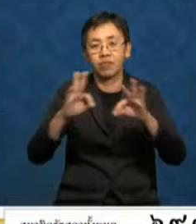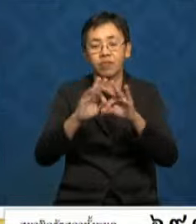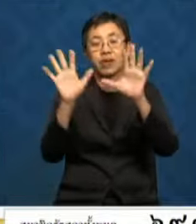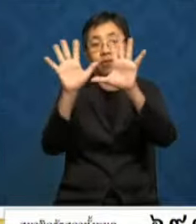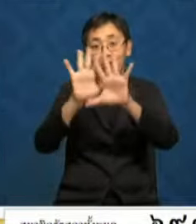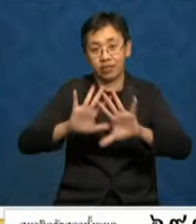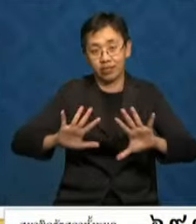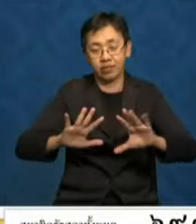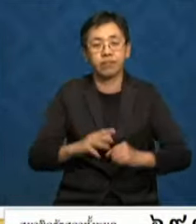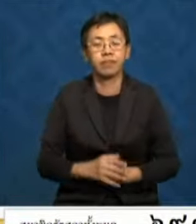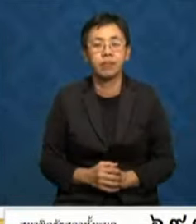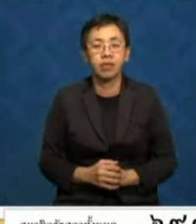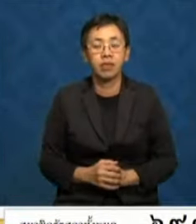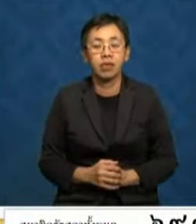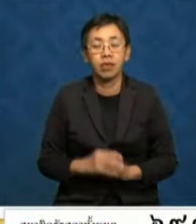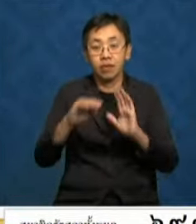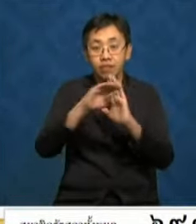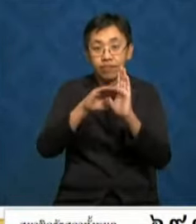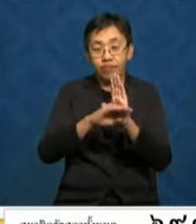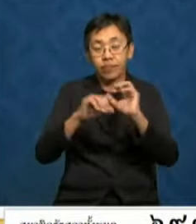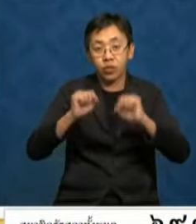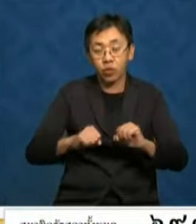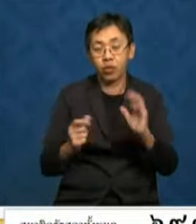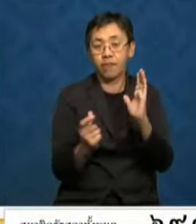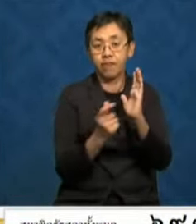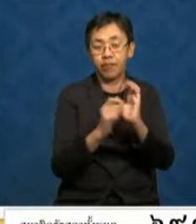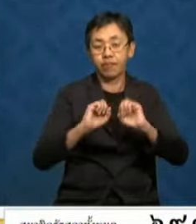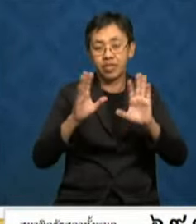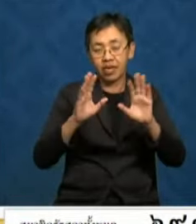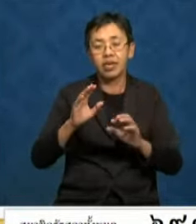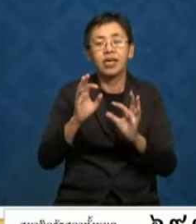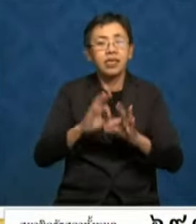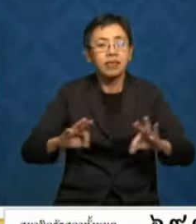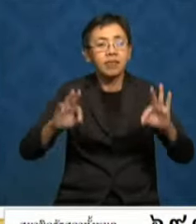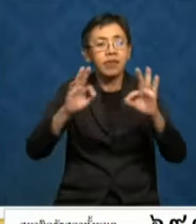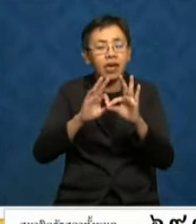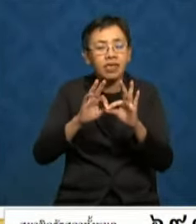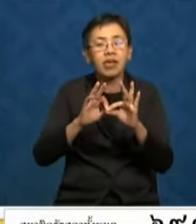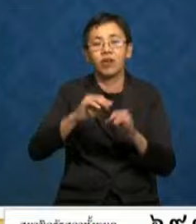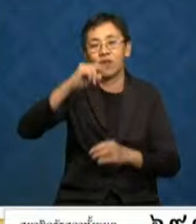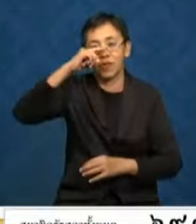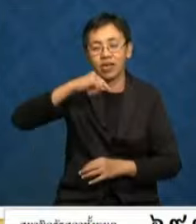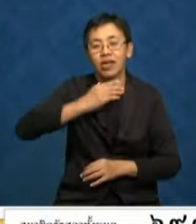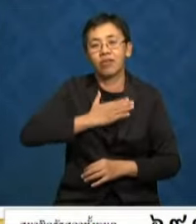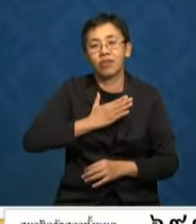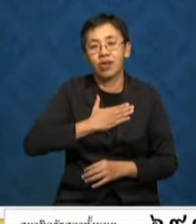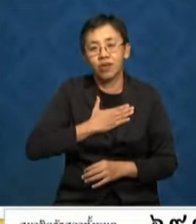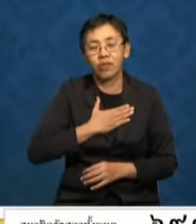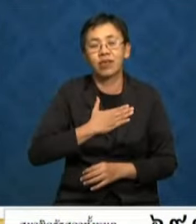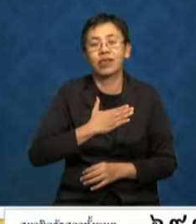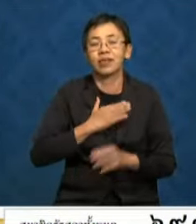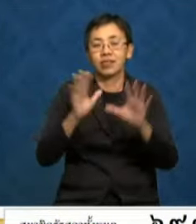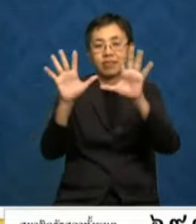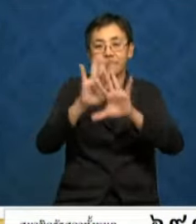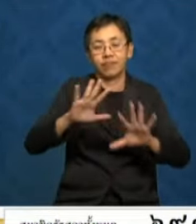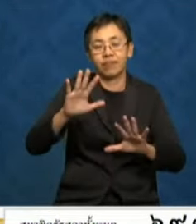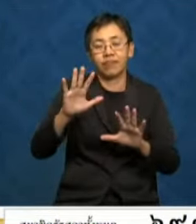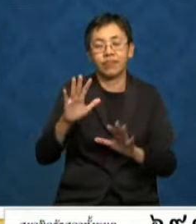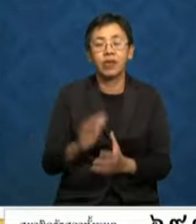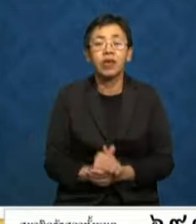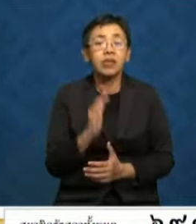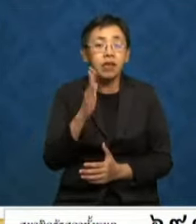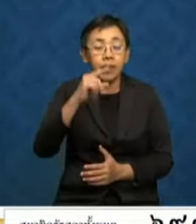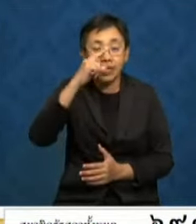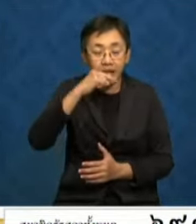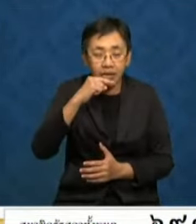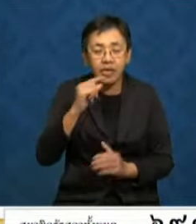นด้วยนะครับความตกลงนี้ได้ระบุชัดเจนถึงความสำคัญเชิงยุทธศาสตร์ของประเทศไทยในกลุ่มอาเซียนซึ่งจะช่วยเสริมสร้างบ